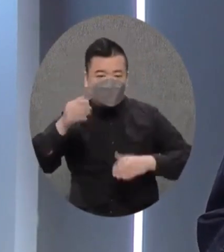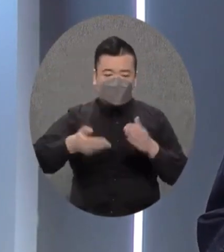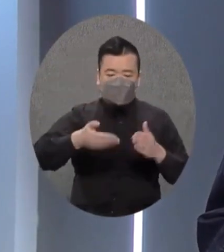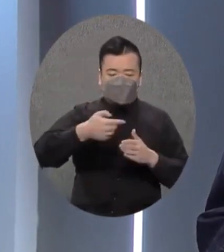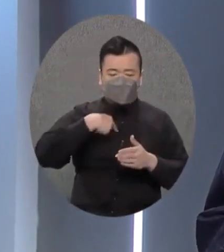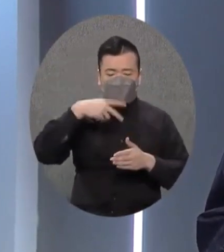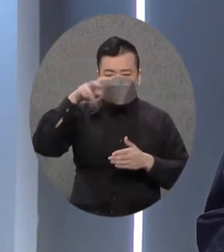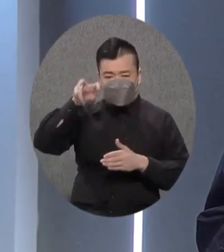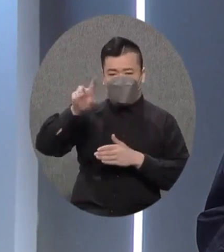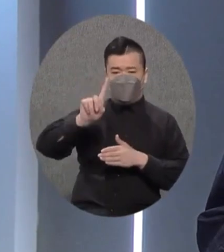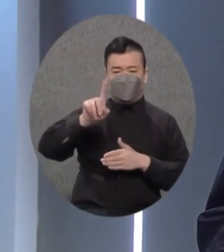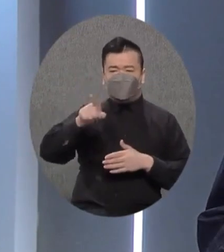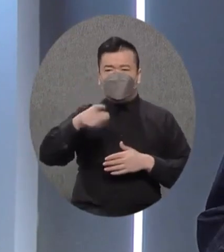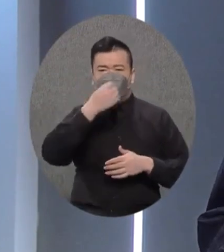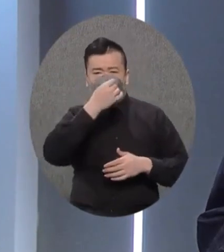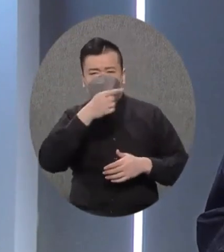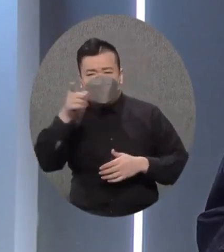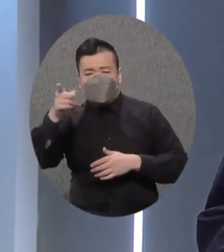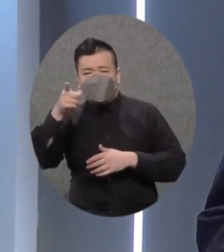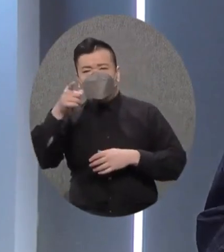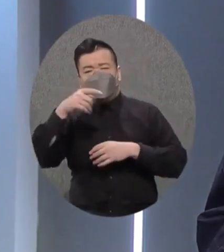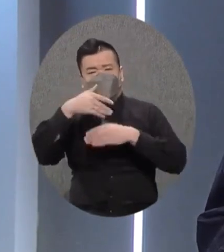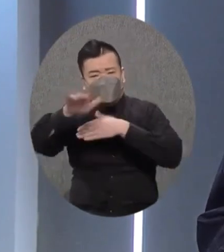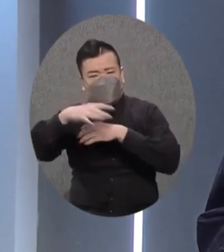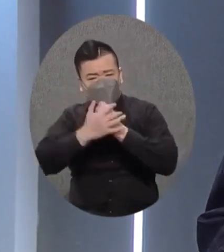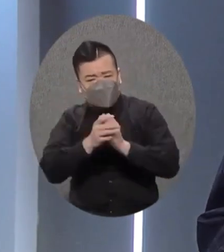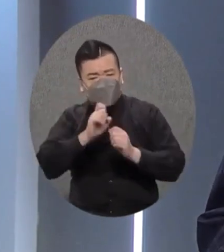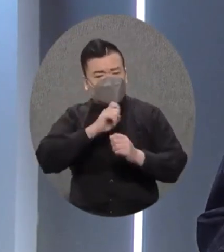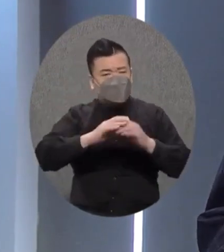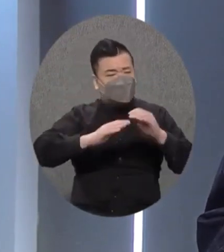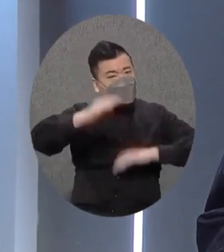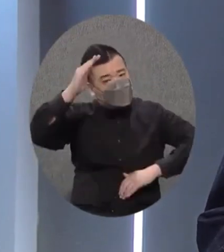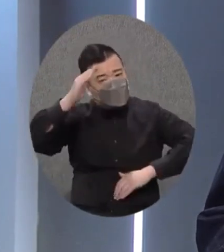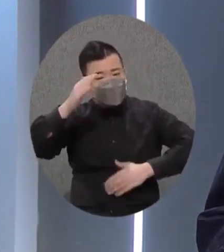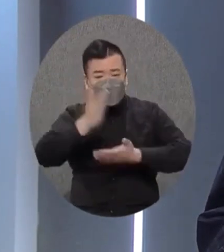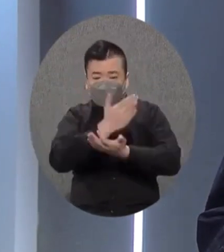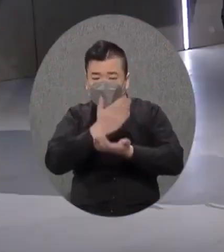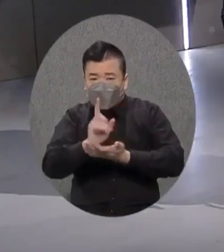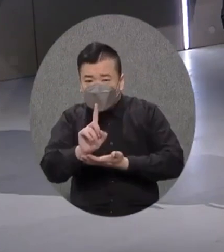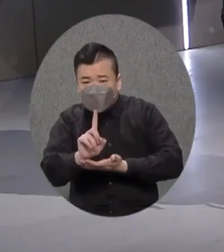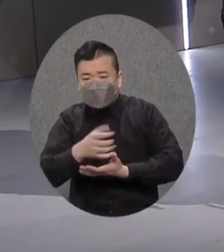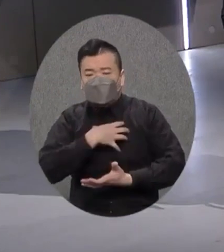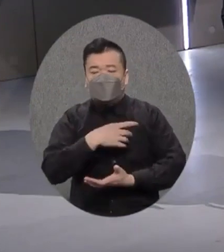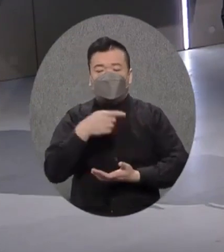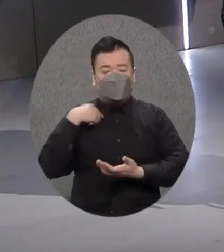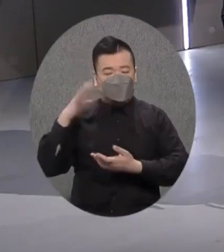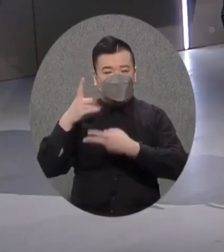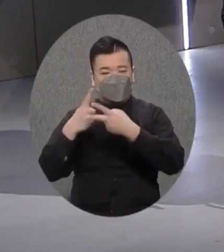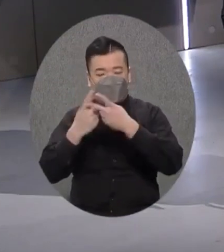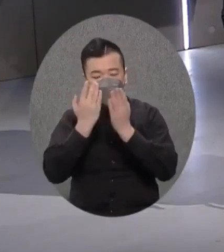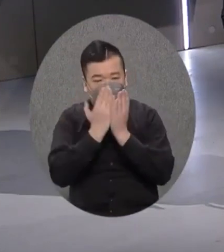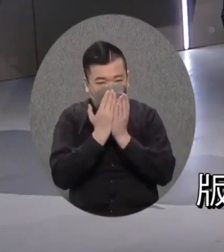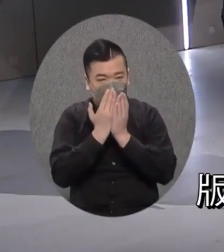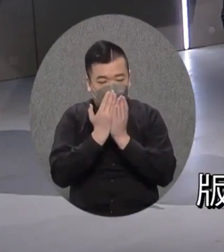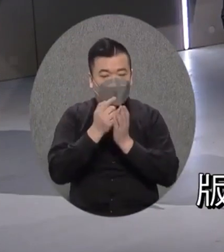覺當時香港同外邊嘅世界喺版畫上邊其實有咩嘅分別呢？ 我喺理工嘅時候讀嘅時